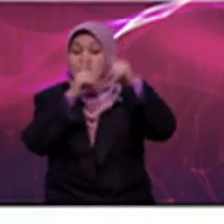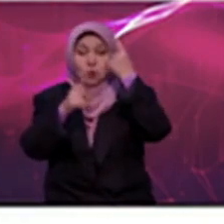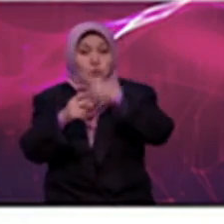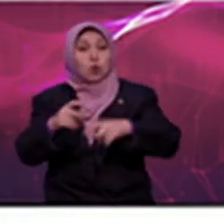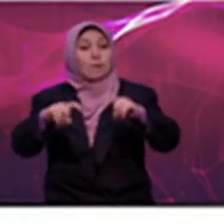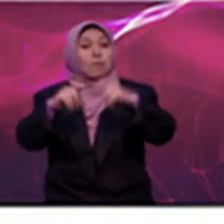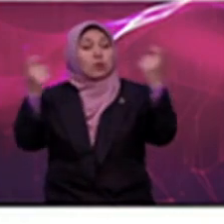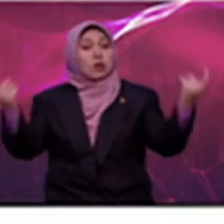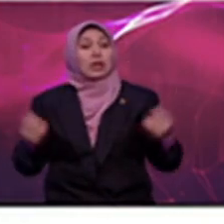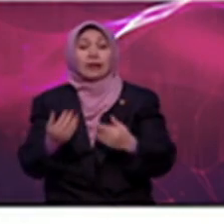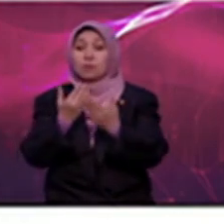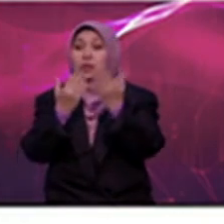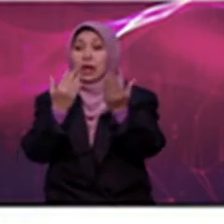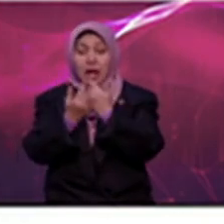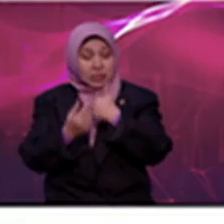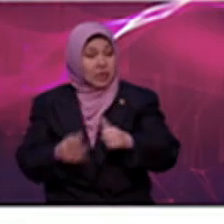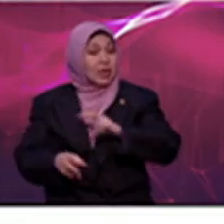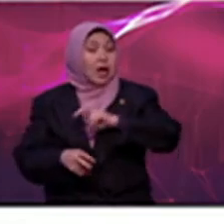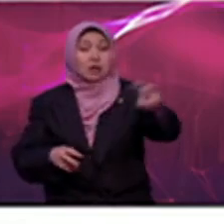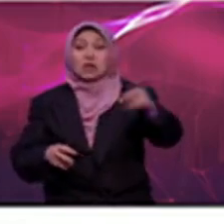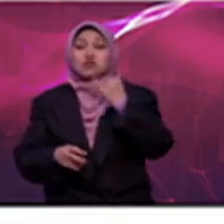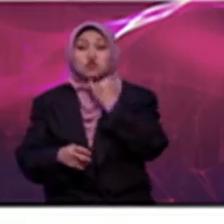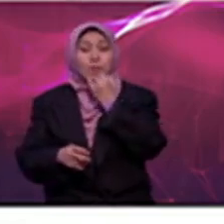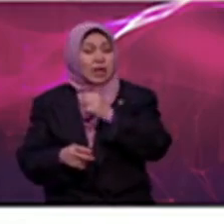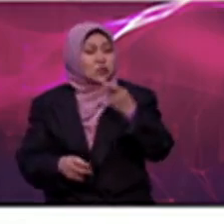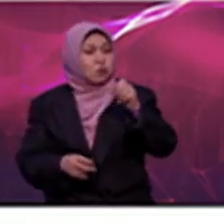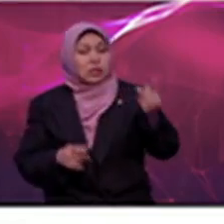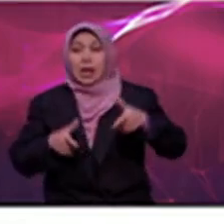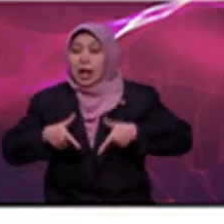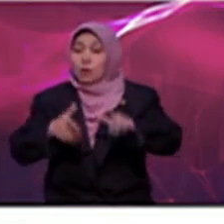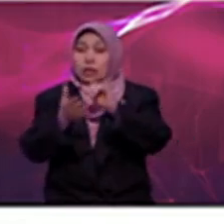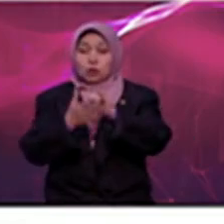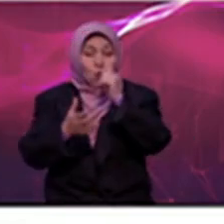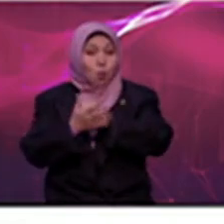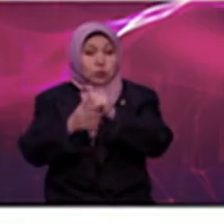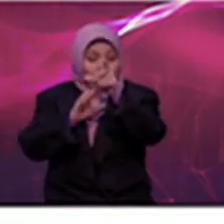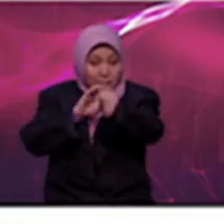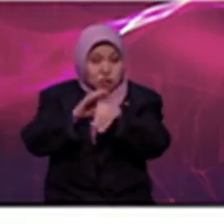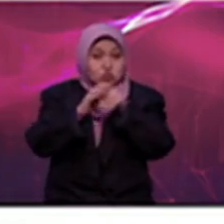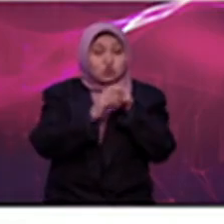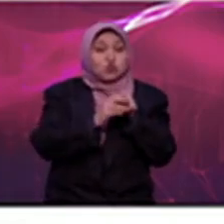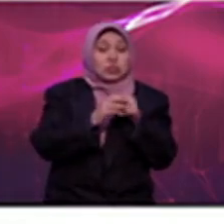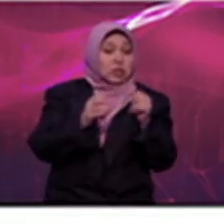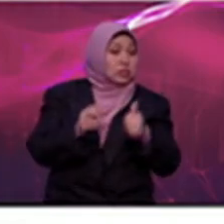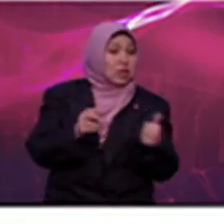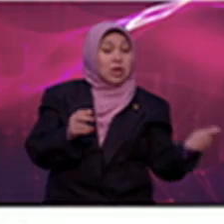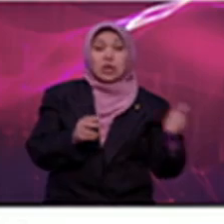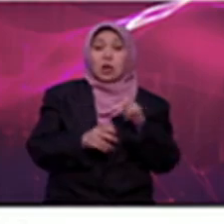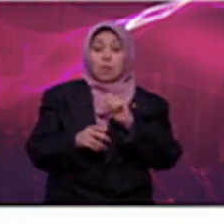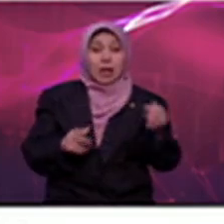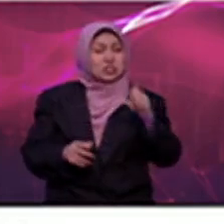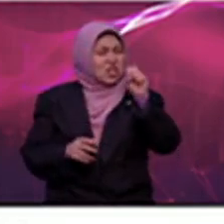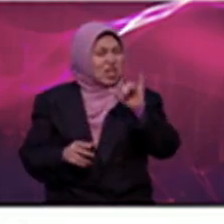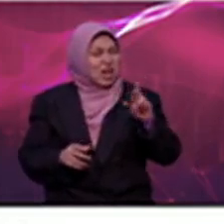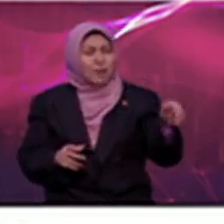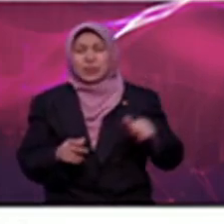memutuskan akses kenderaan Israel mendakwa Hizbullah menggunakan laluan itu untuk seludup senjata ke lubnan dalam pada itu Syria yang